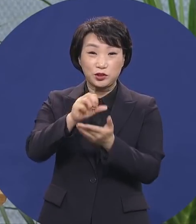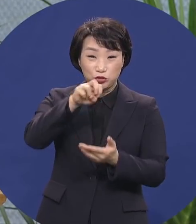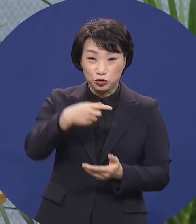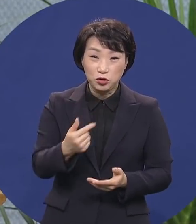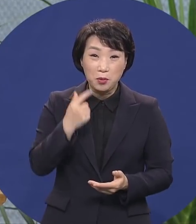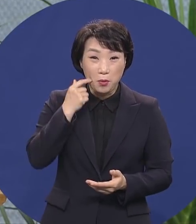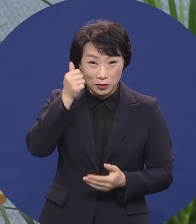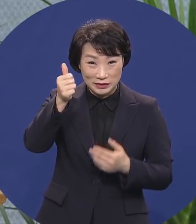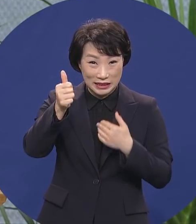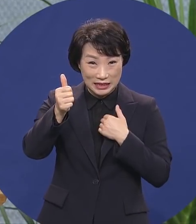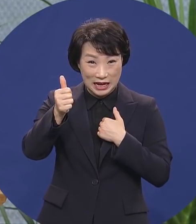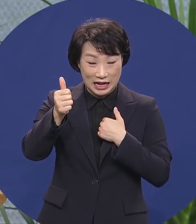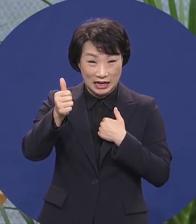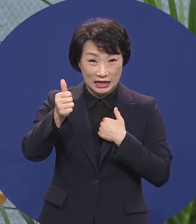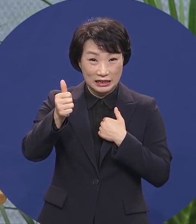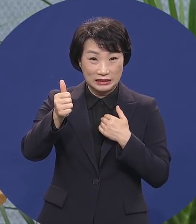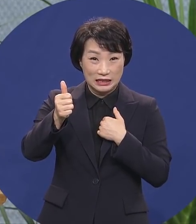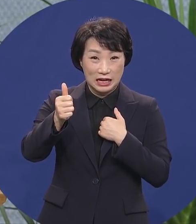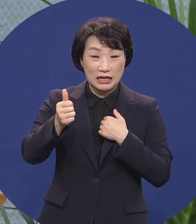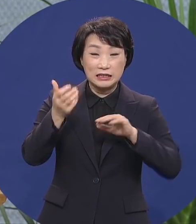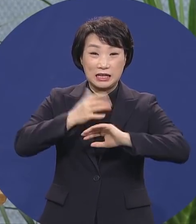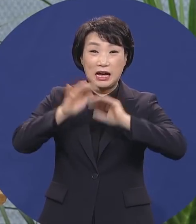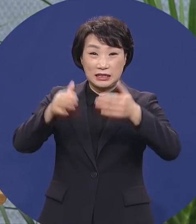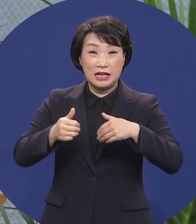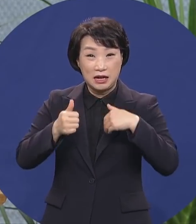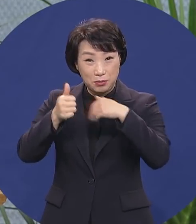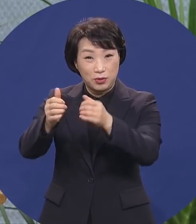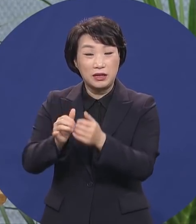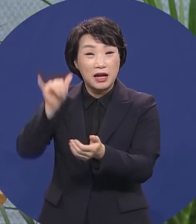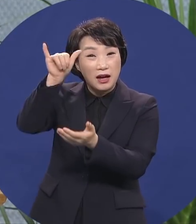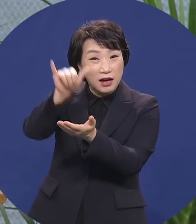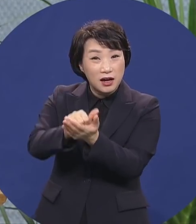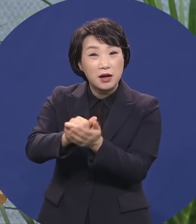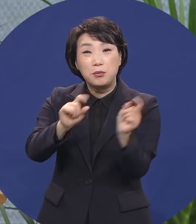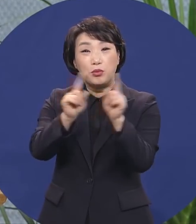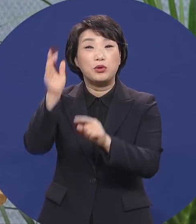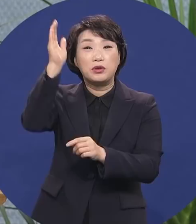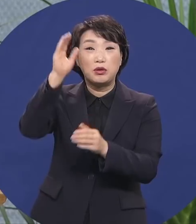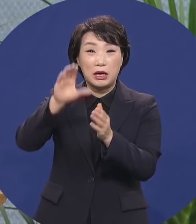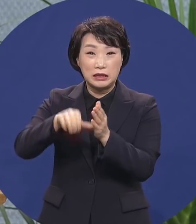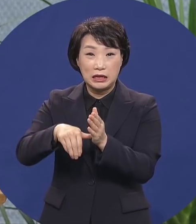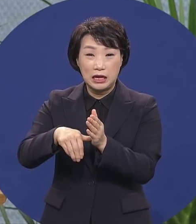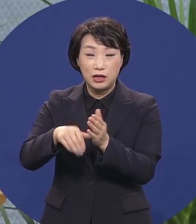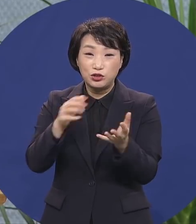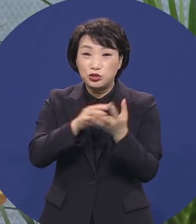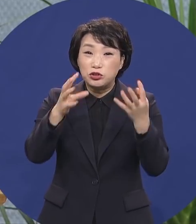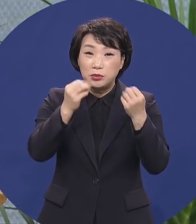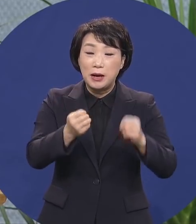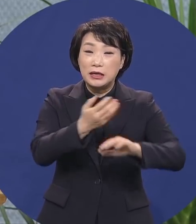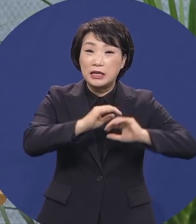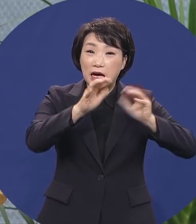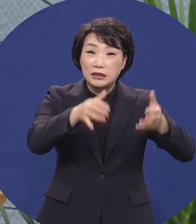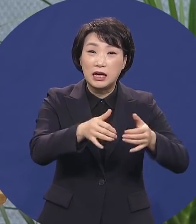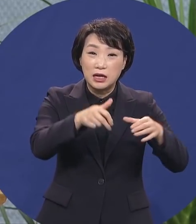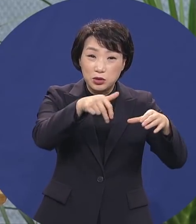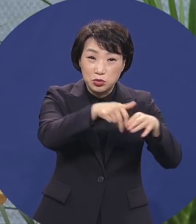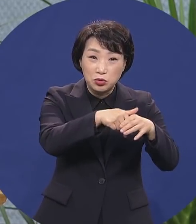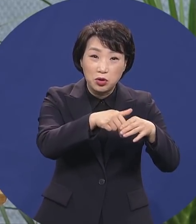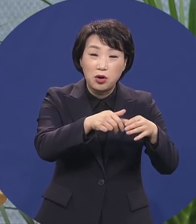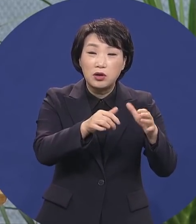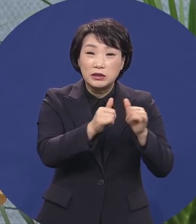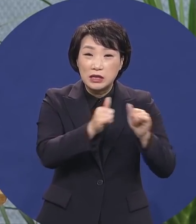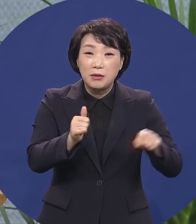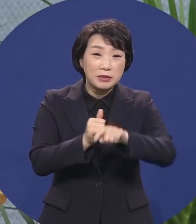윤석전 목사 저 외국에 보내서 집회할 때마다 얼마나 많은 이방 종교인들이,